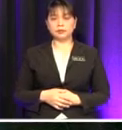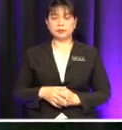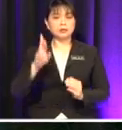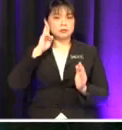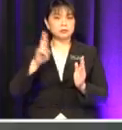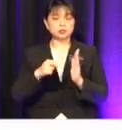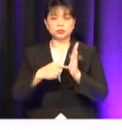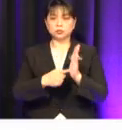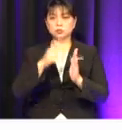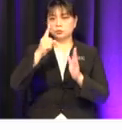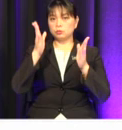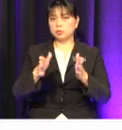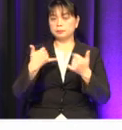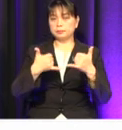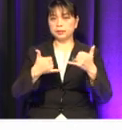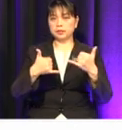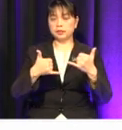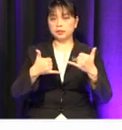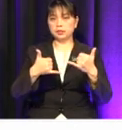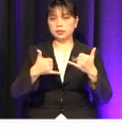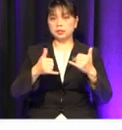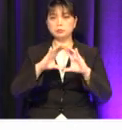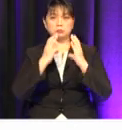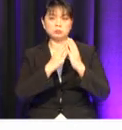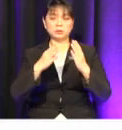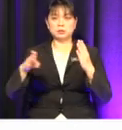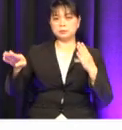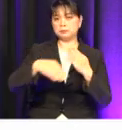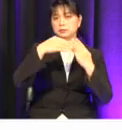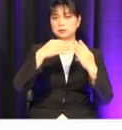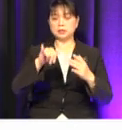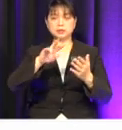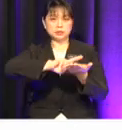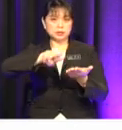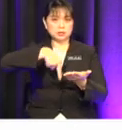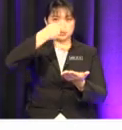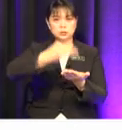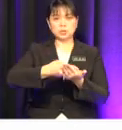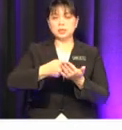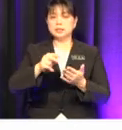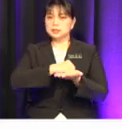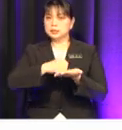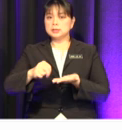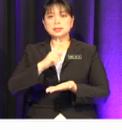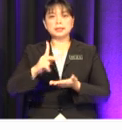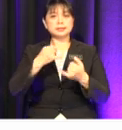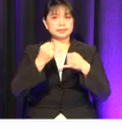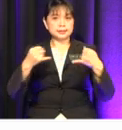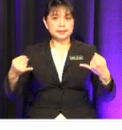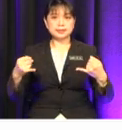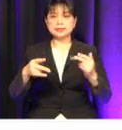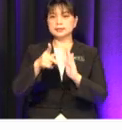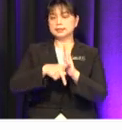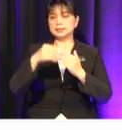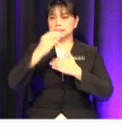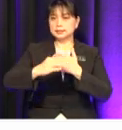seorang pemain bola sepak yang sedang terjatuh Oke nya tekan jenis kecederaan tisu keras yang